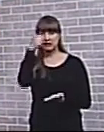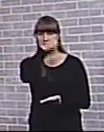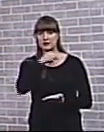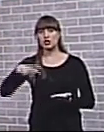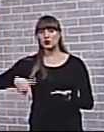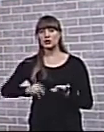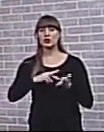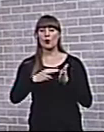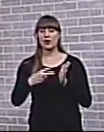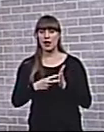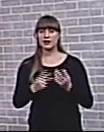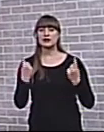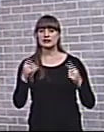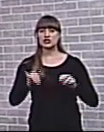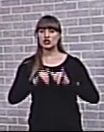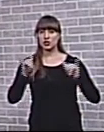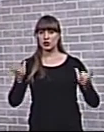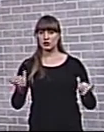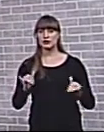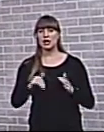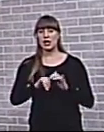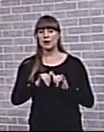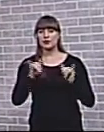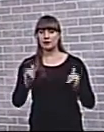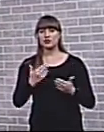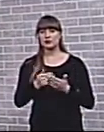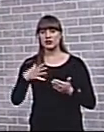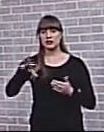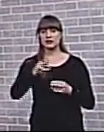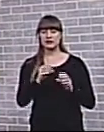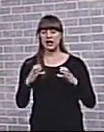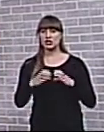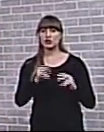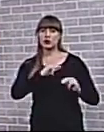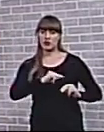Дону плановые значения роста превышены практически для всех категорий работников.